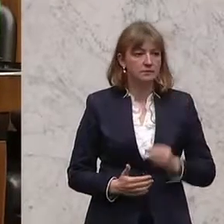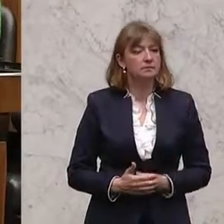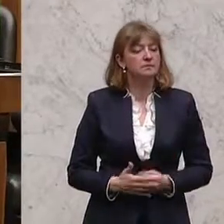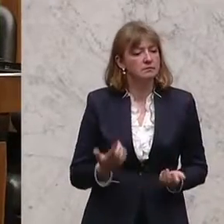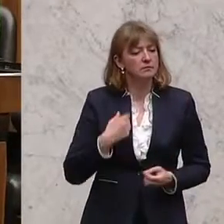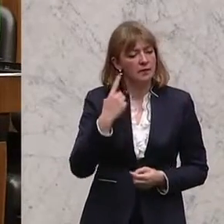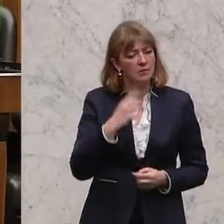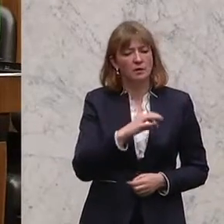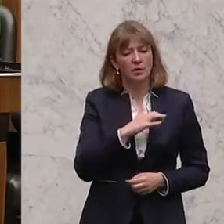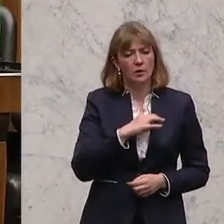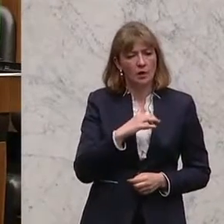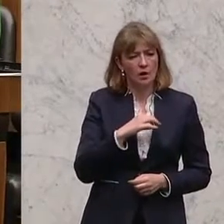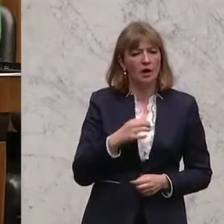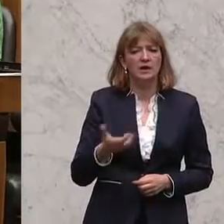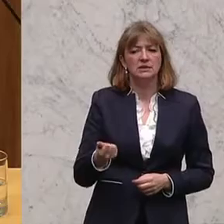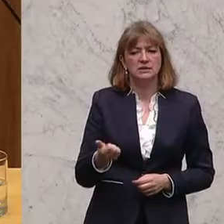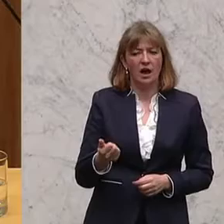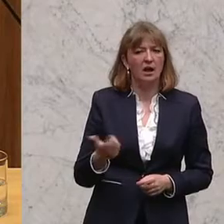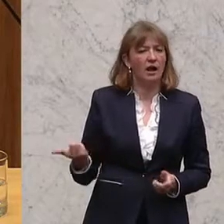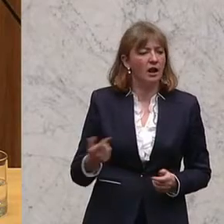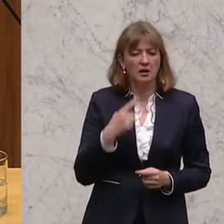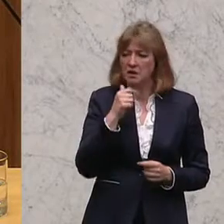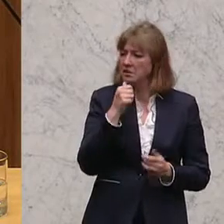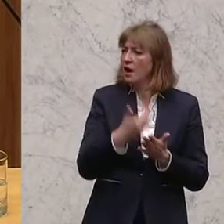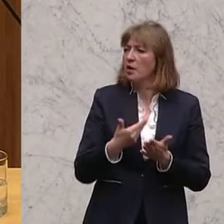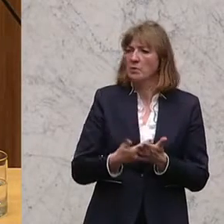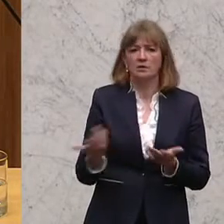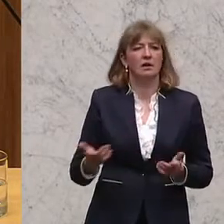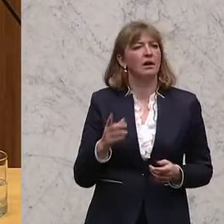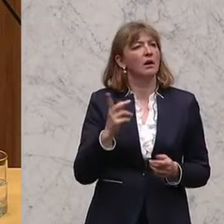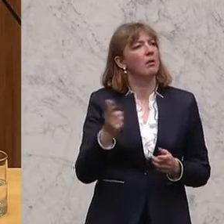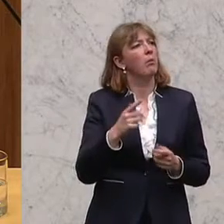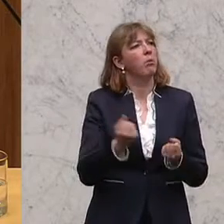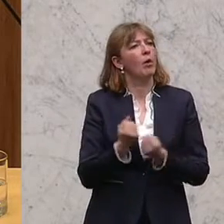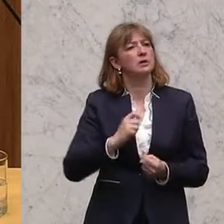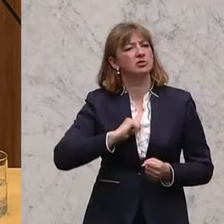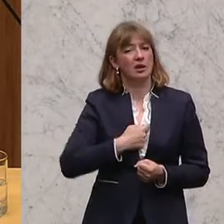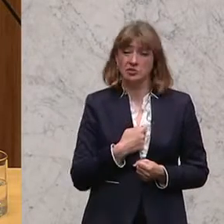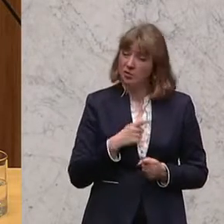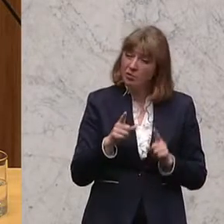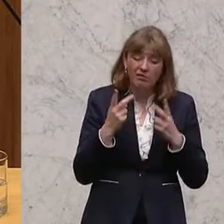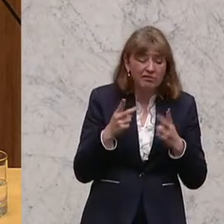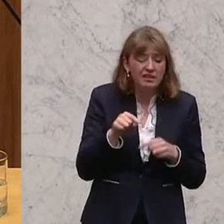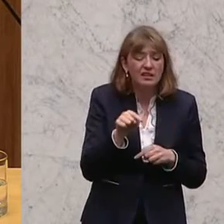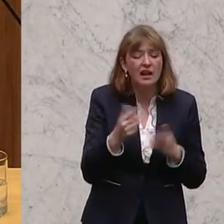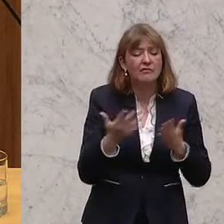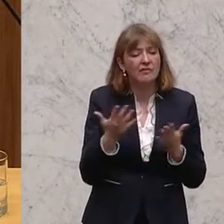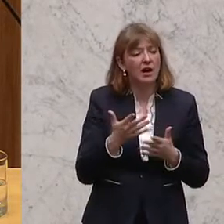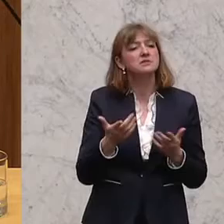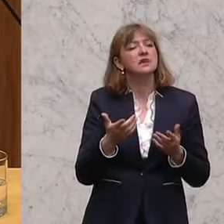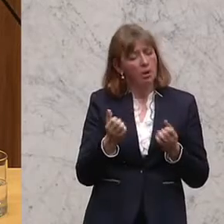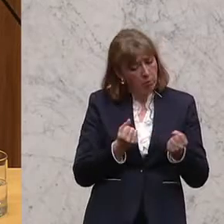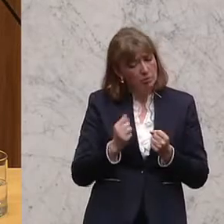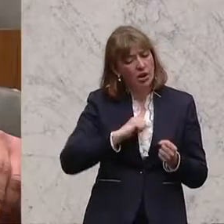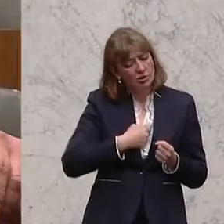Ich finde, Herr Kollege Zanger, es ist kein Argument zu sagen, jemand hat eine politische Gesinnung. Es kommt doch ganz was Zentrales an, ob jemand eine politische Gesinnung